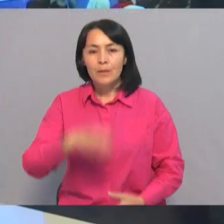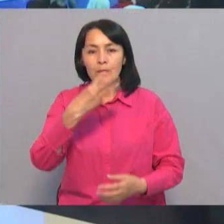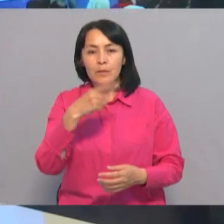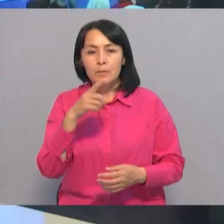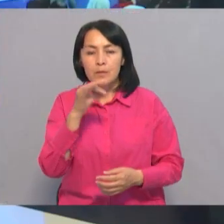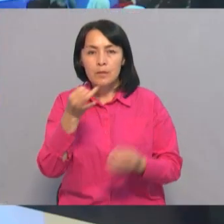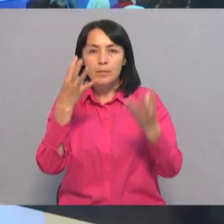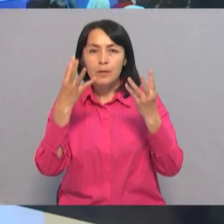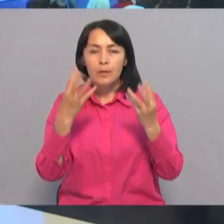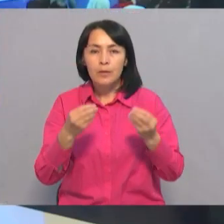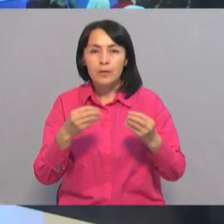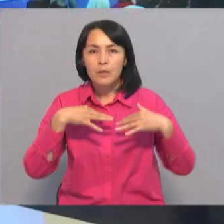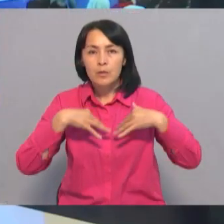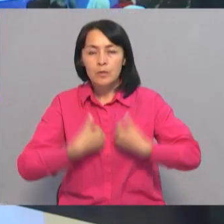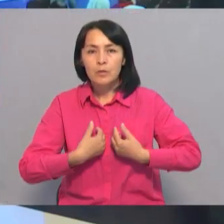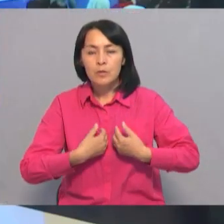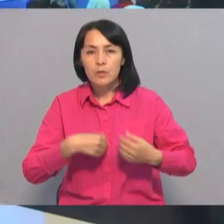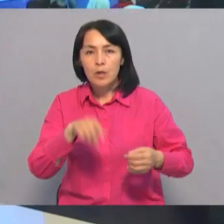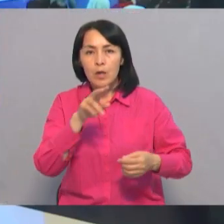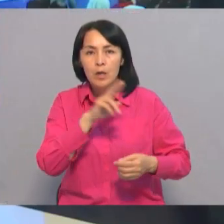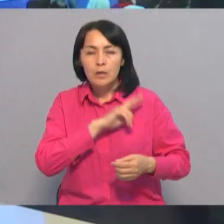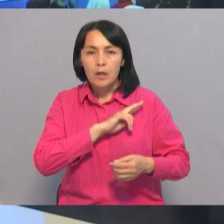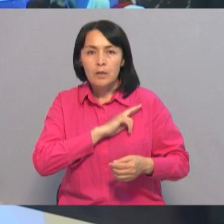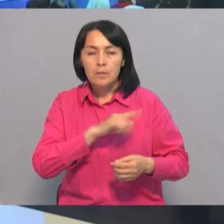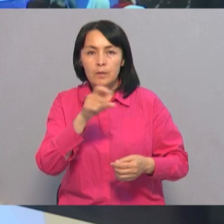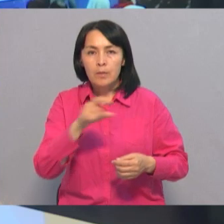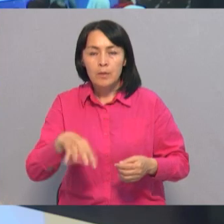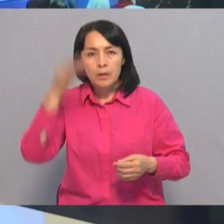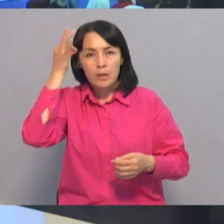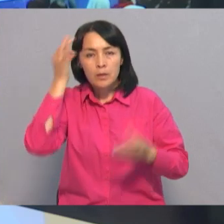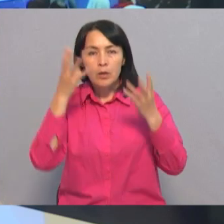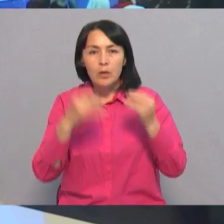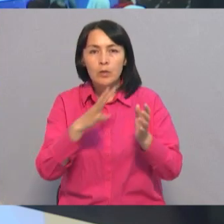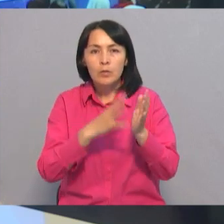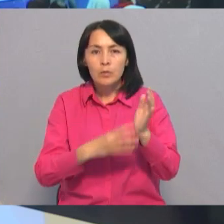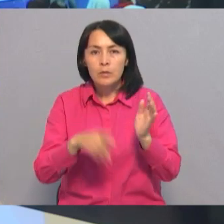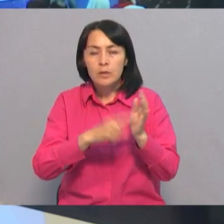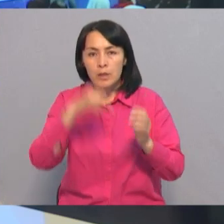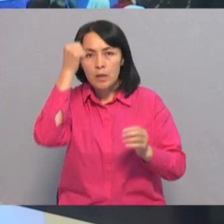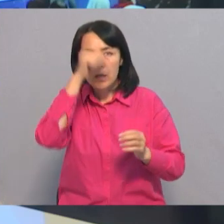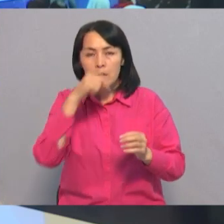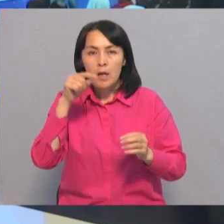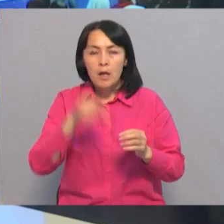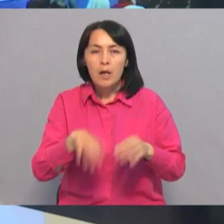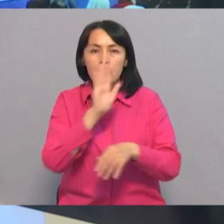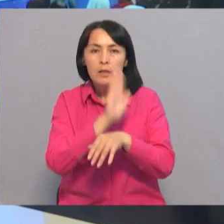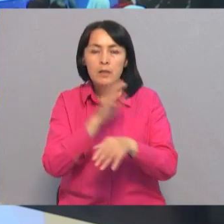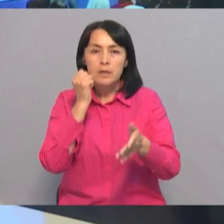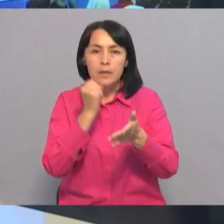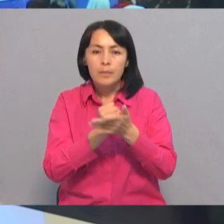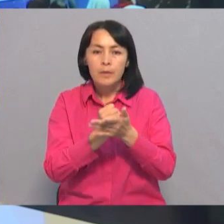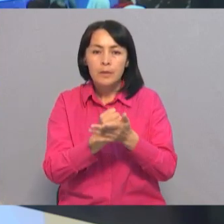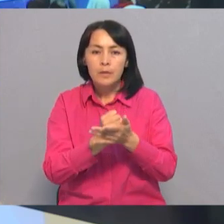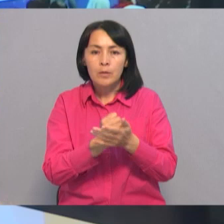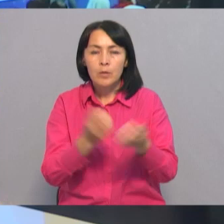31 мамыр саяси қуғын сүргін құрбандарын еске алу күні. Бұл күн 1997 жылы арнайы жарлықпен бекітілген